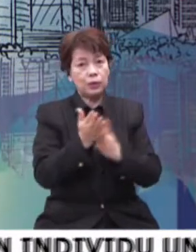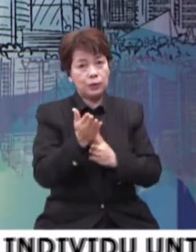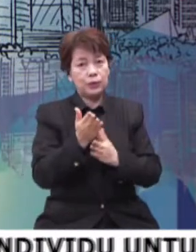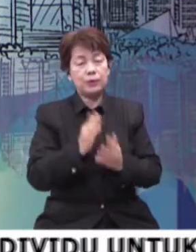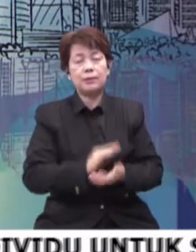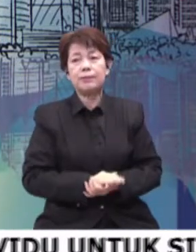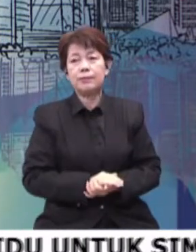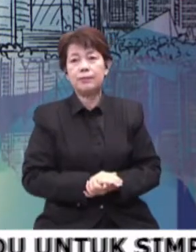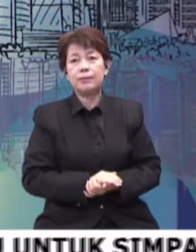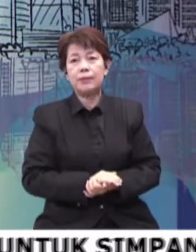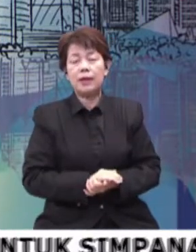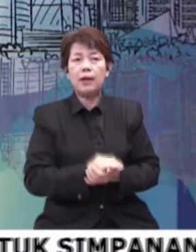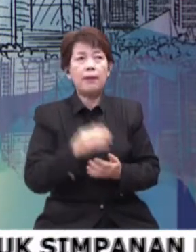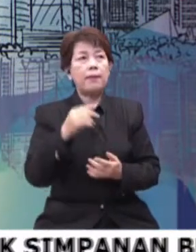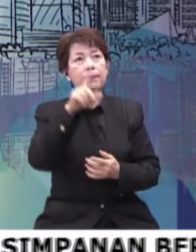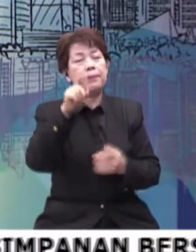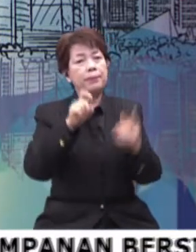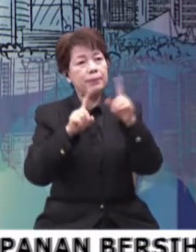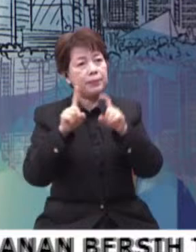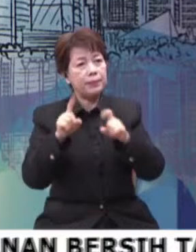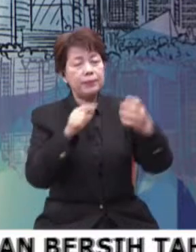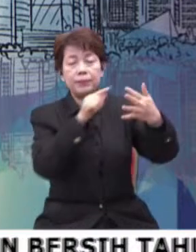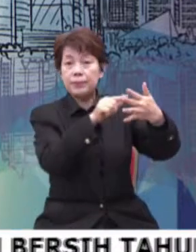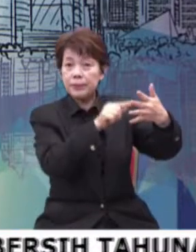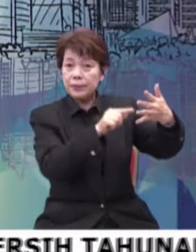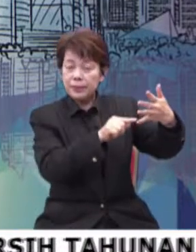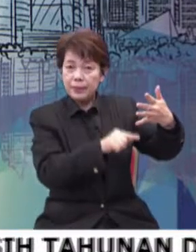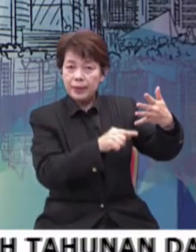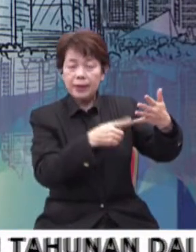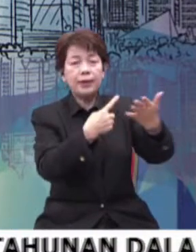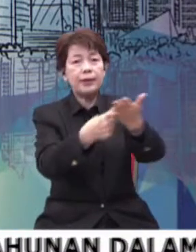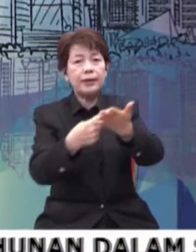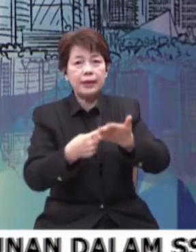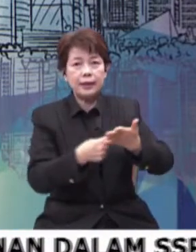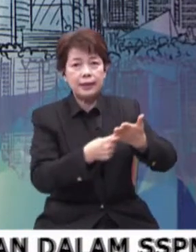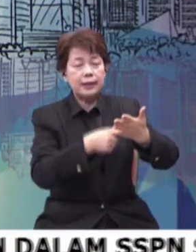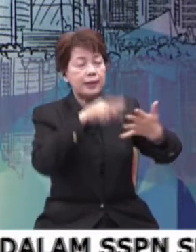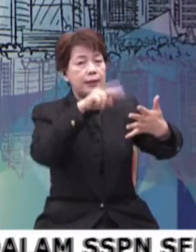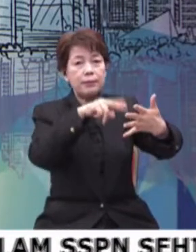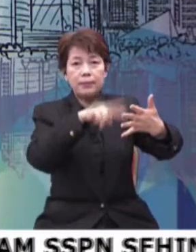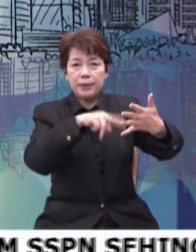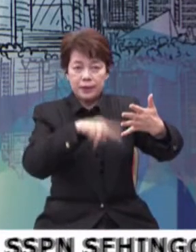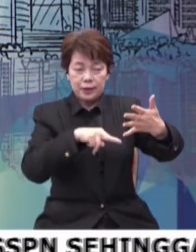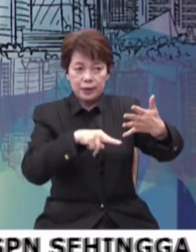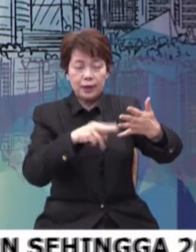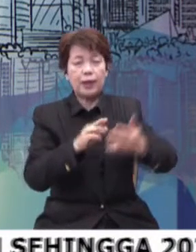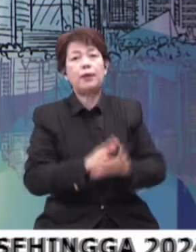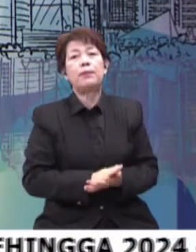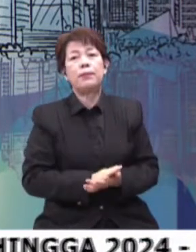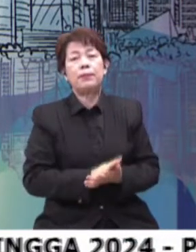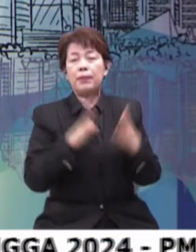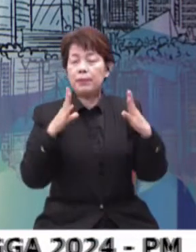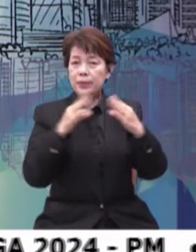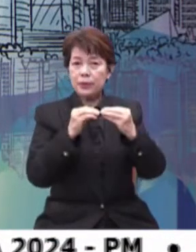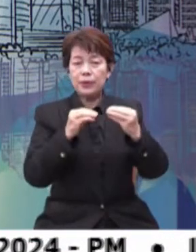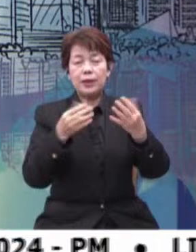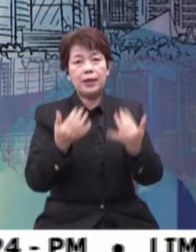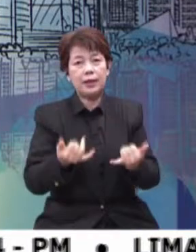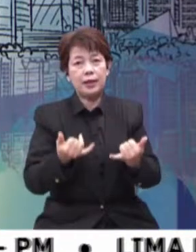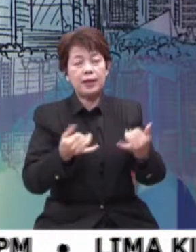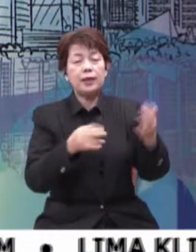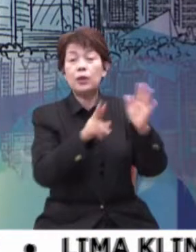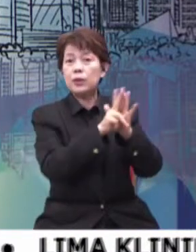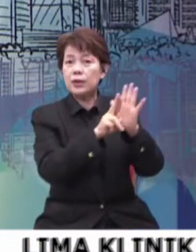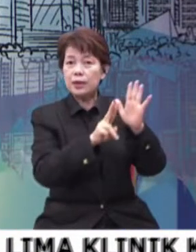ada beberapa yang sudah berlangsung ketika ini dan ingin saya bacakan aturan urusan masuara dan usul-usul antaranya undang-undang